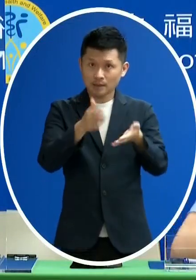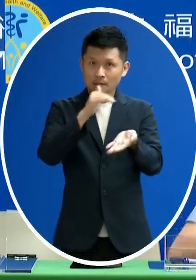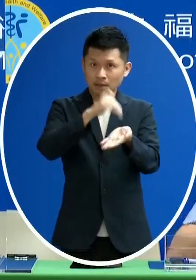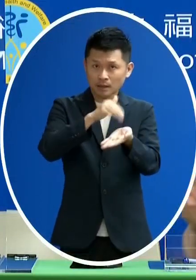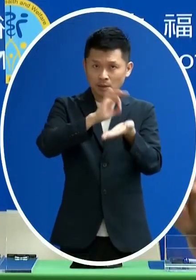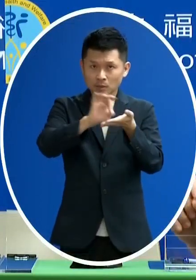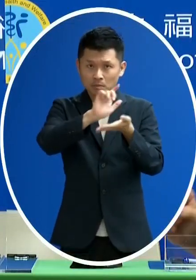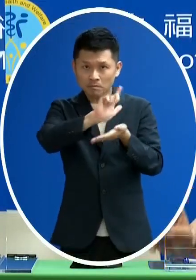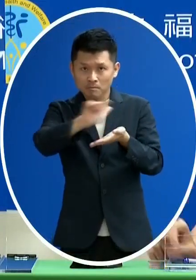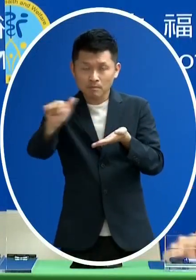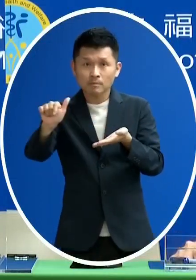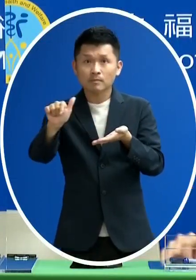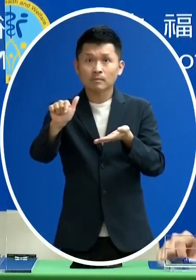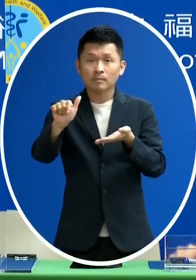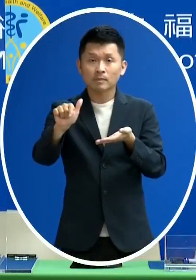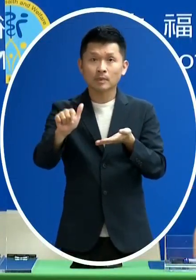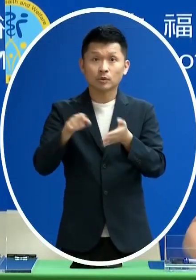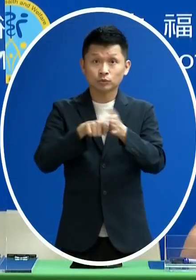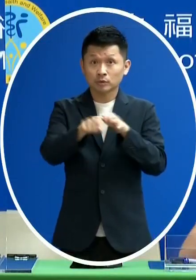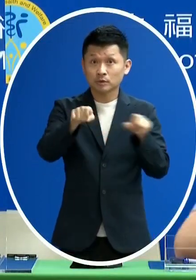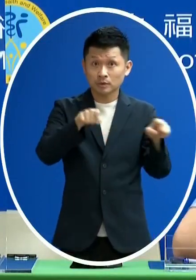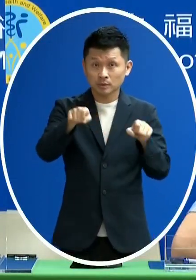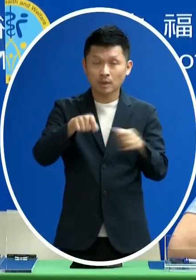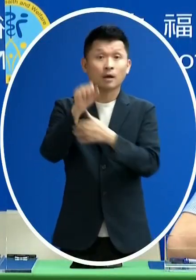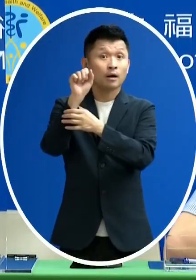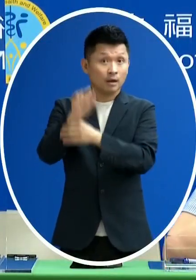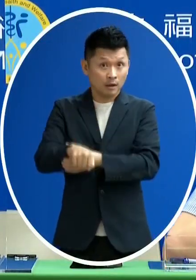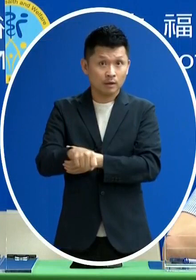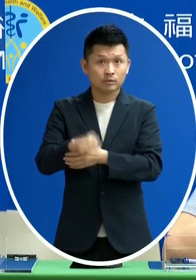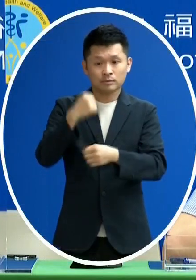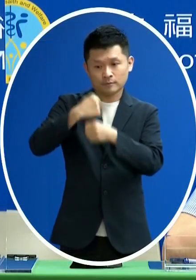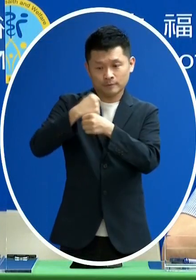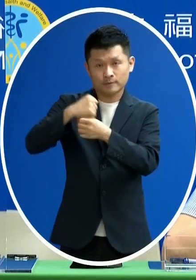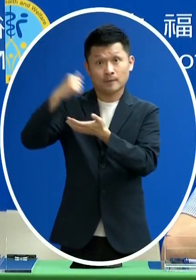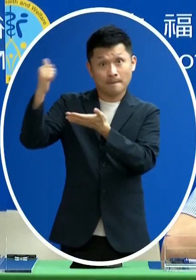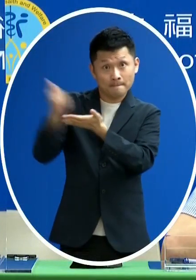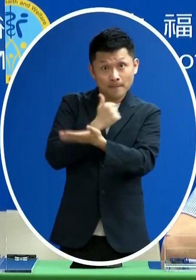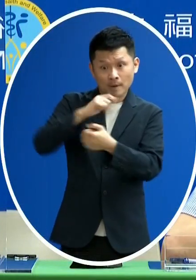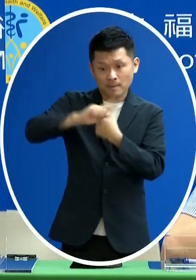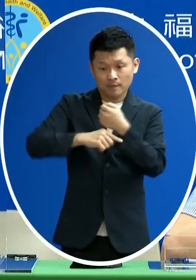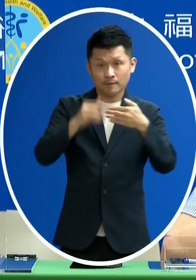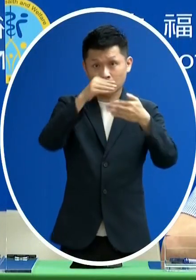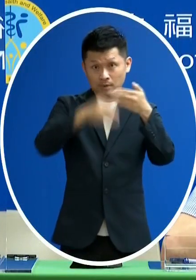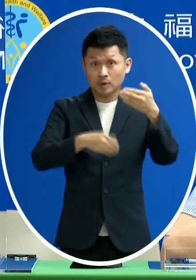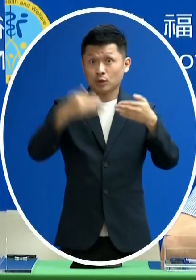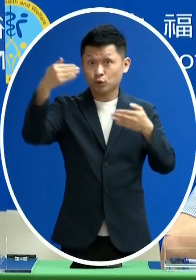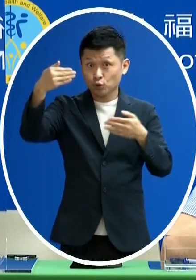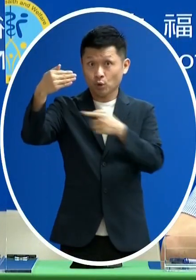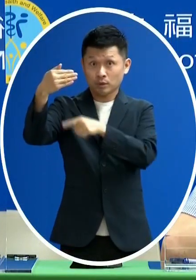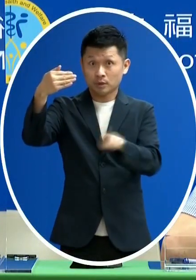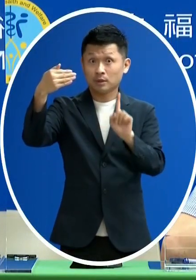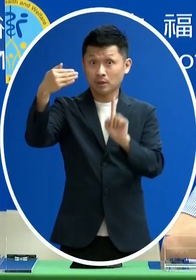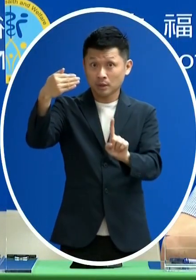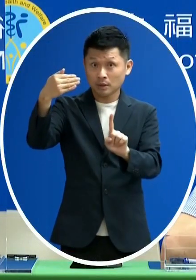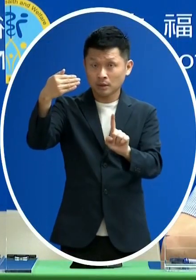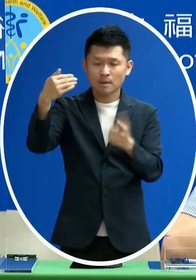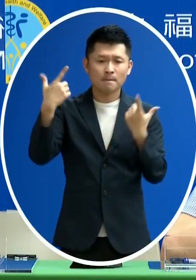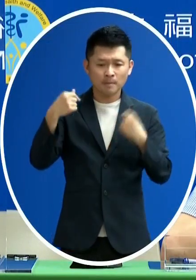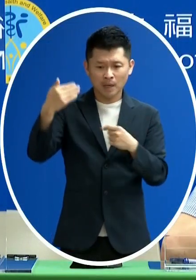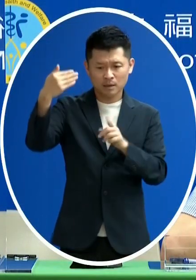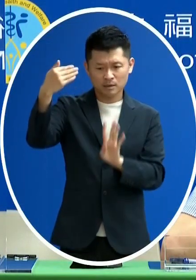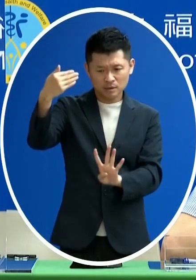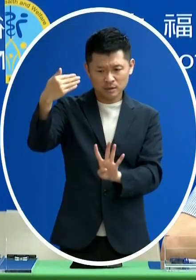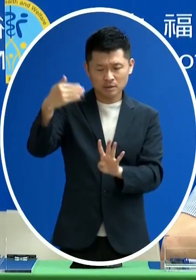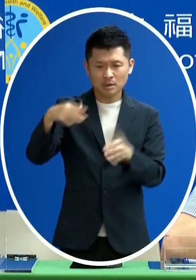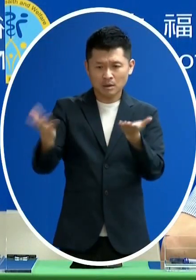材专案核准制造及输入办法的第9条第一项，我们本来第四款有一些